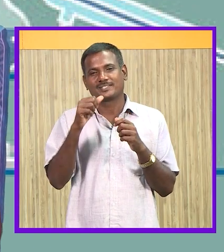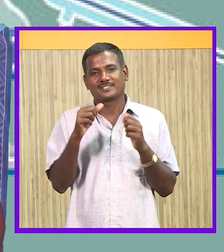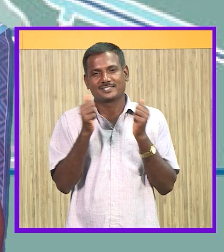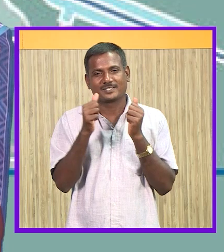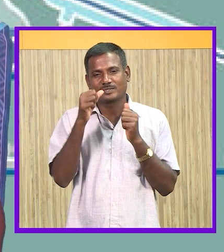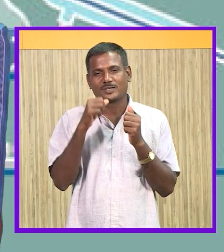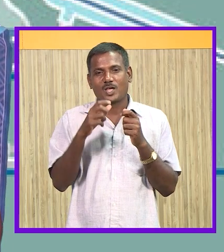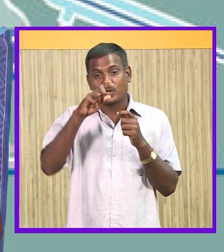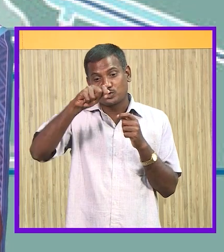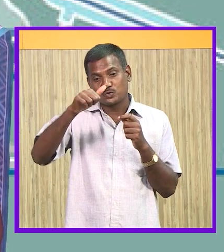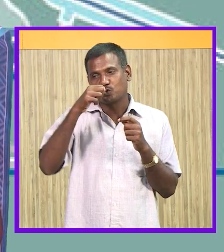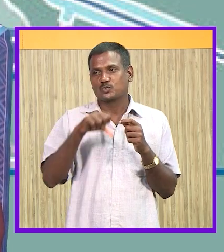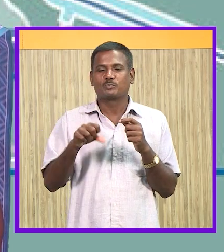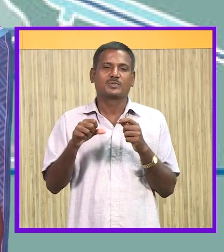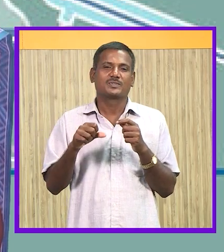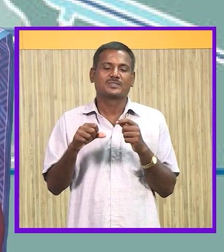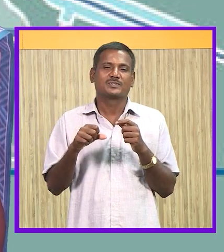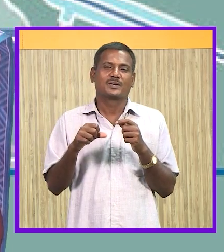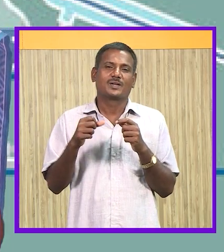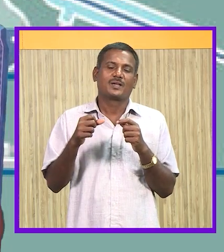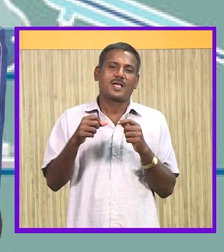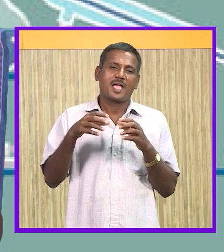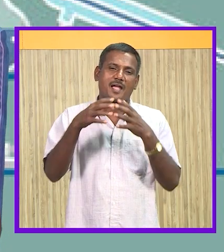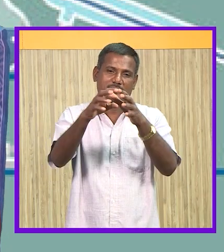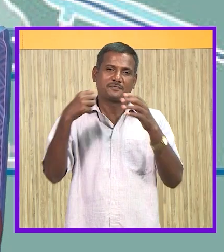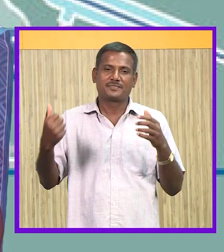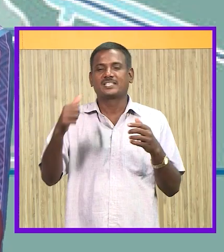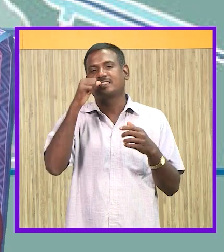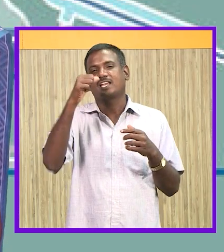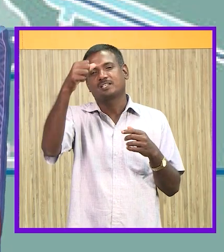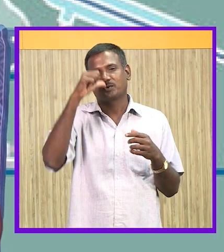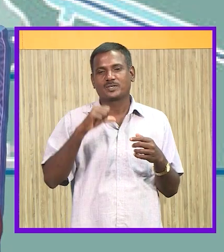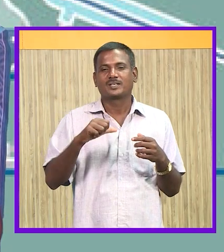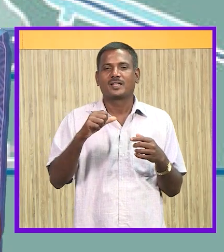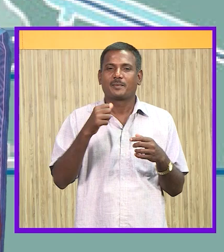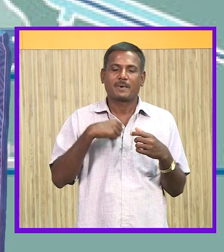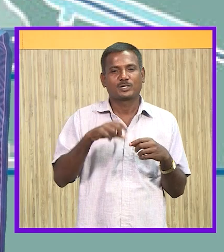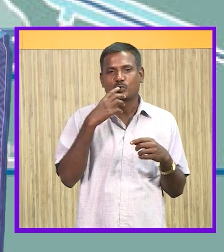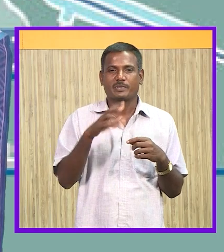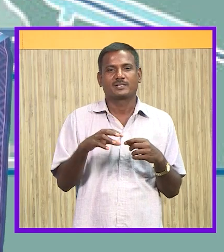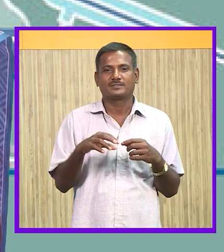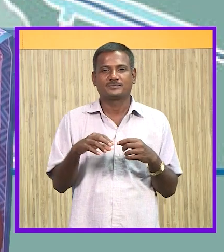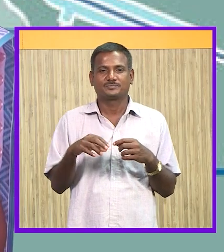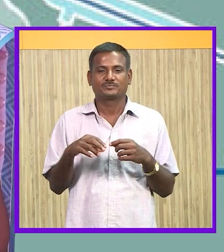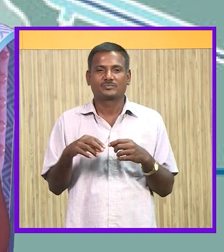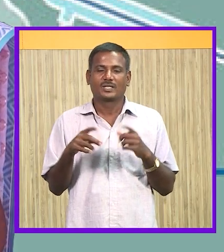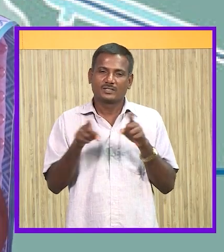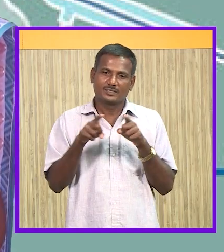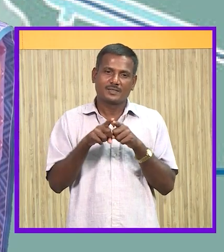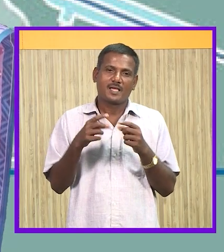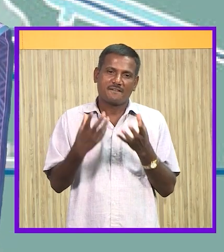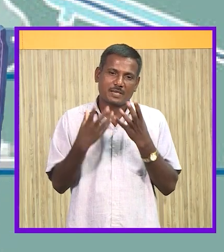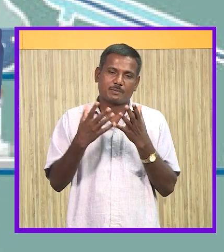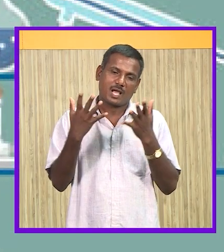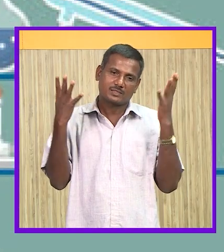குடிப்பீங்க, ஜூஸ் வாங்கி குடிப்பீங்க, அல்லது ஃப்ரிட்ஜில் வச்சிருக்கக்கூடிய காற்றூட்டப்பட்ட பானங்கள் வாங்கி குடிப்பீங்க இல்லையா? இதுக்காக